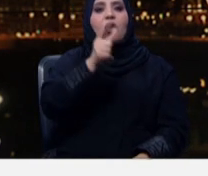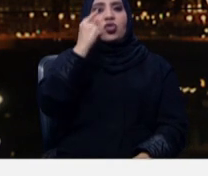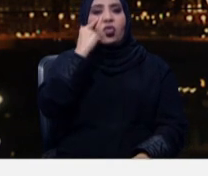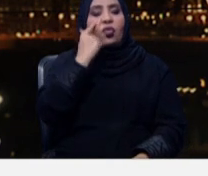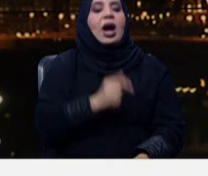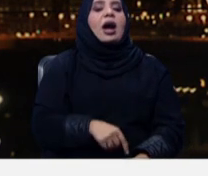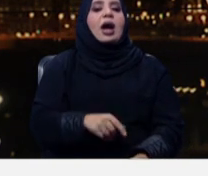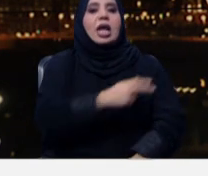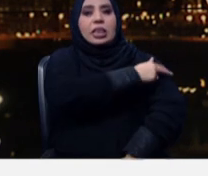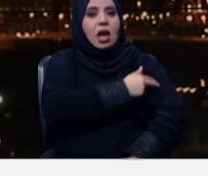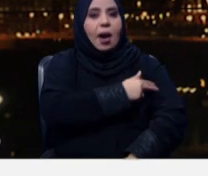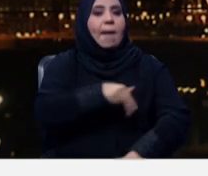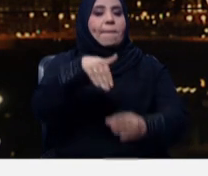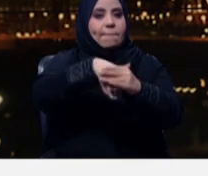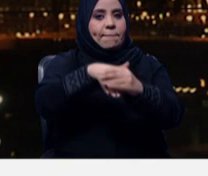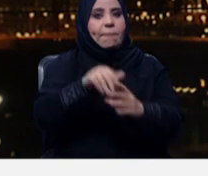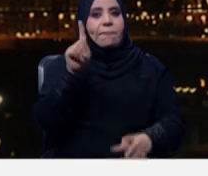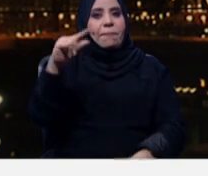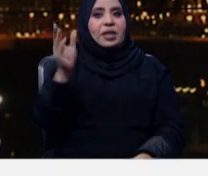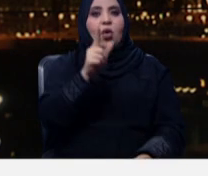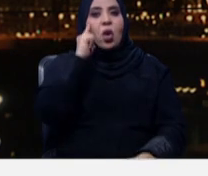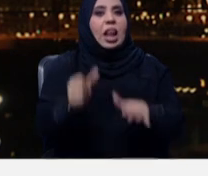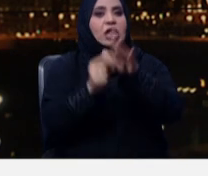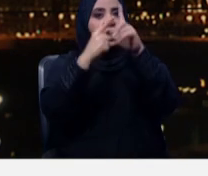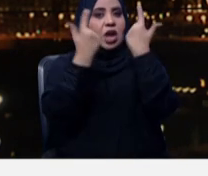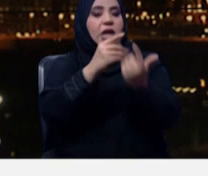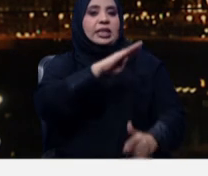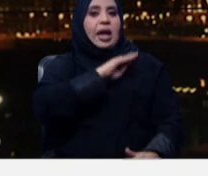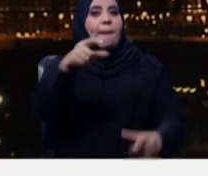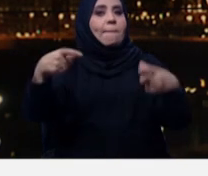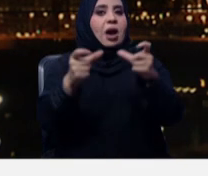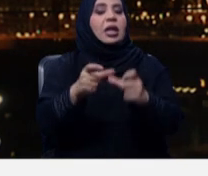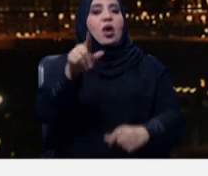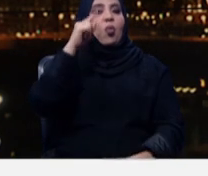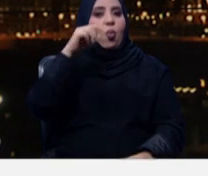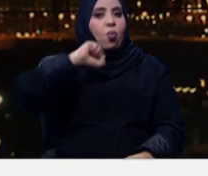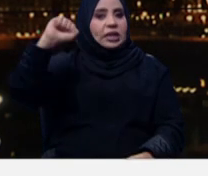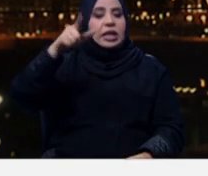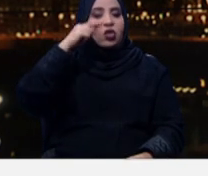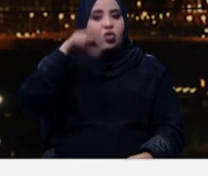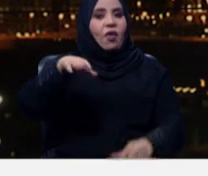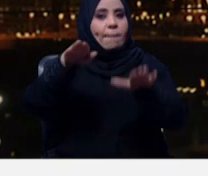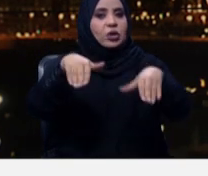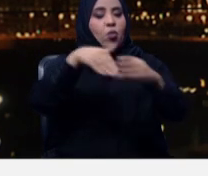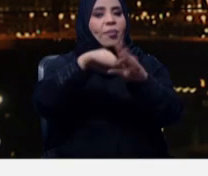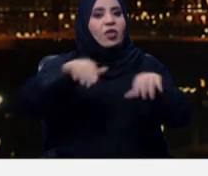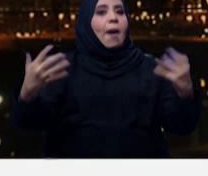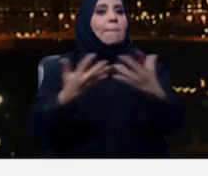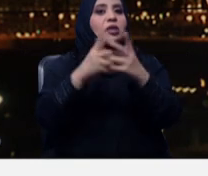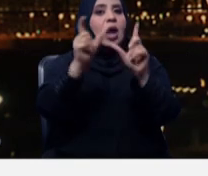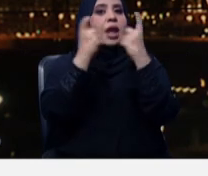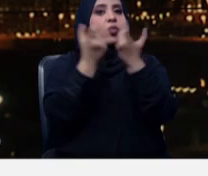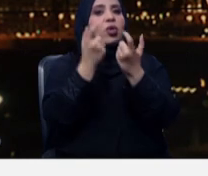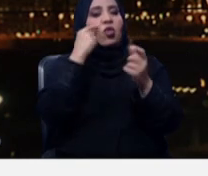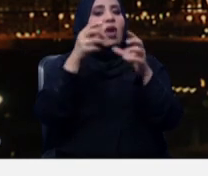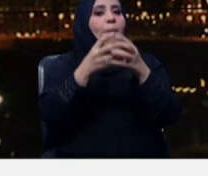الدوسري نائب رئيس لجنة الشؤون الخارجية والدفاع والأمن الوطني بمجلس النواب والمشارك في الندوة المشتركة حول